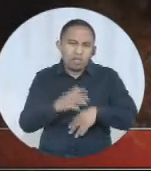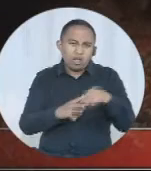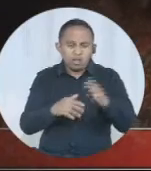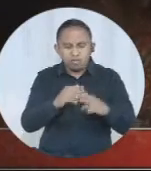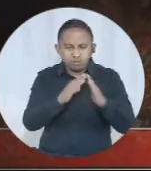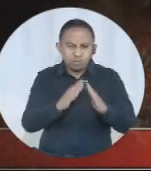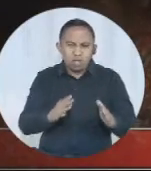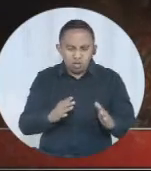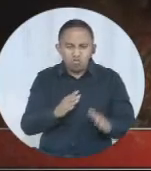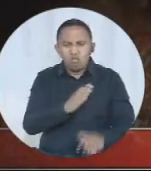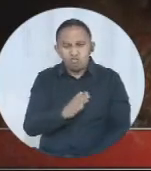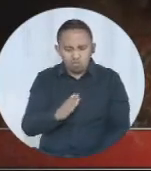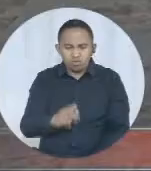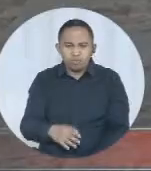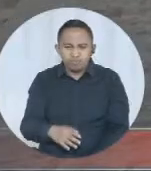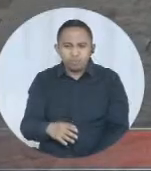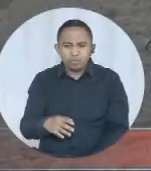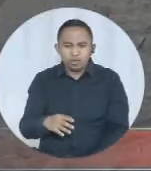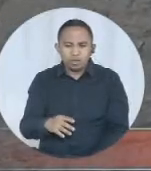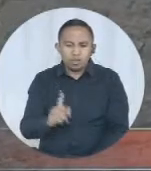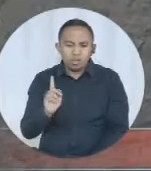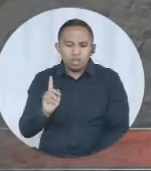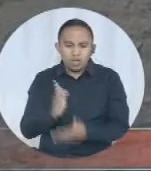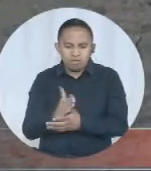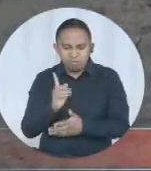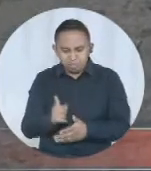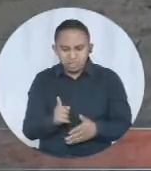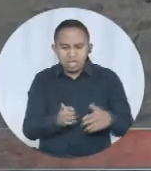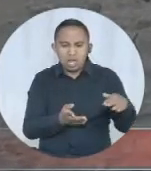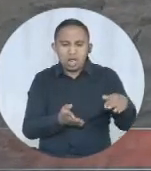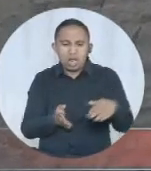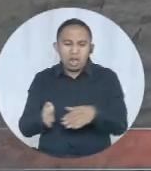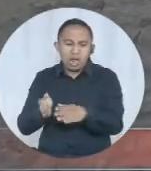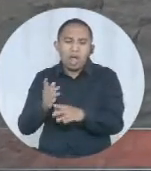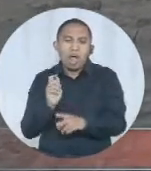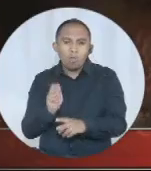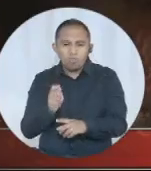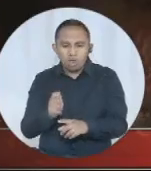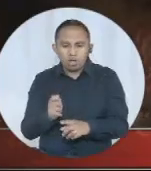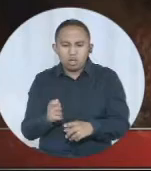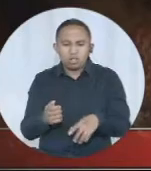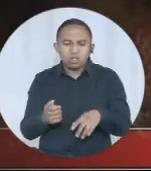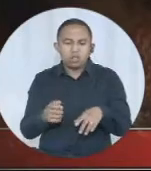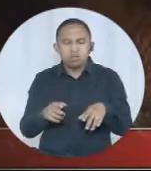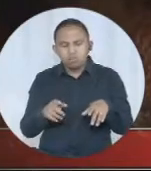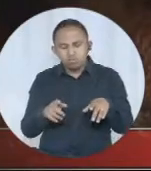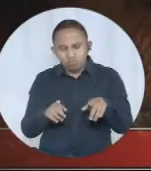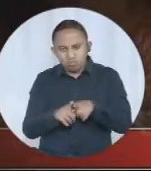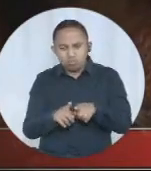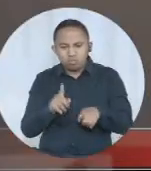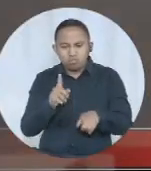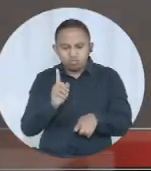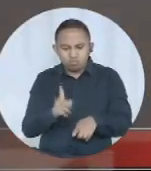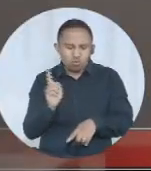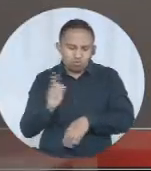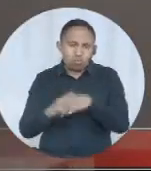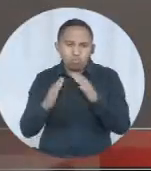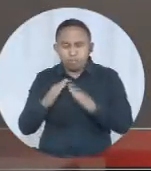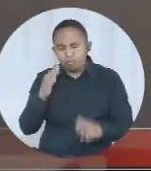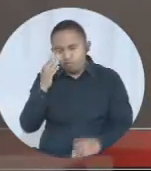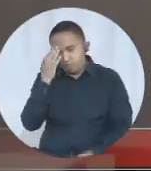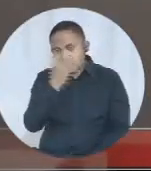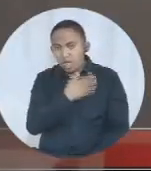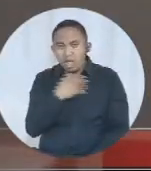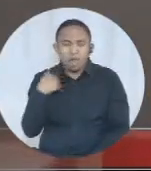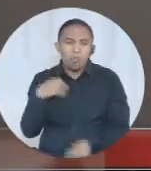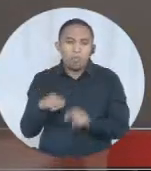faritra nanao ny fananjariana voalohany amin'ilay lalana bave ary mametrahana ny roapolom-panjakana anankitelo izay efa mipetraka amin'ny fotoana teraka amin'ny firosoana